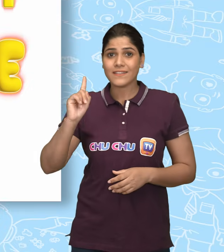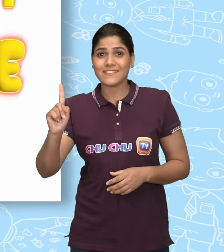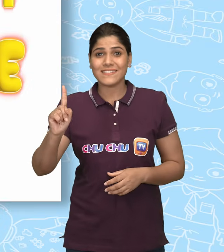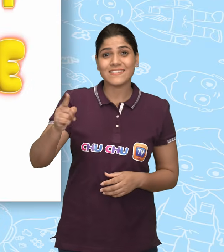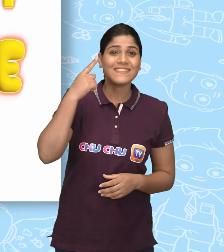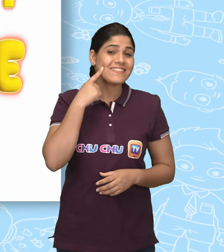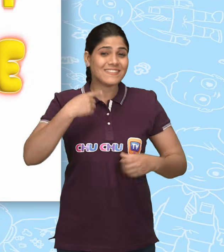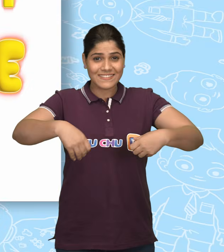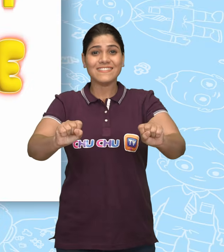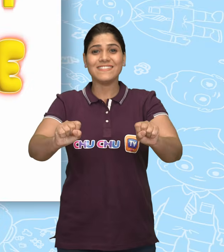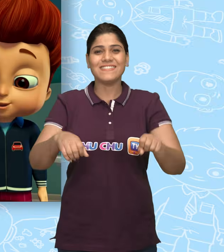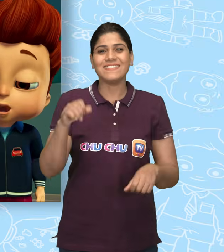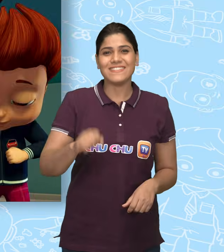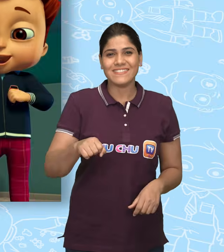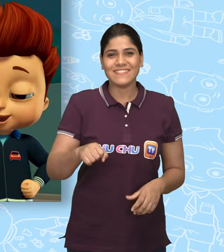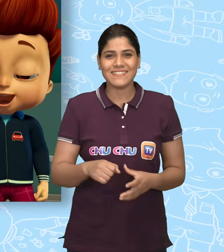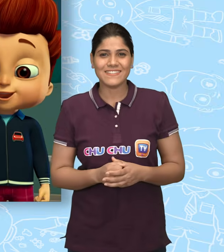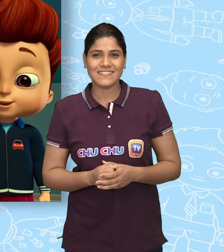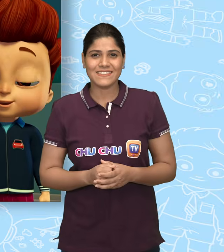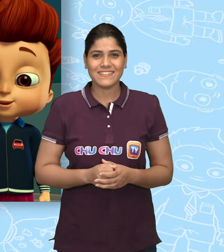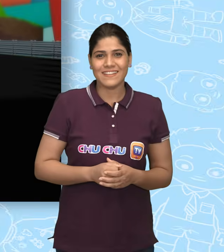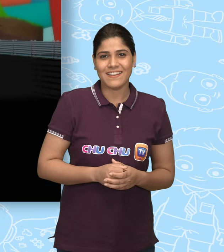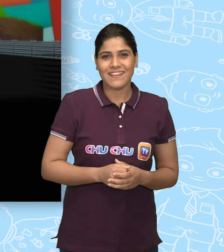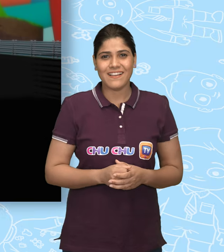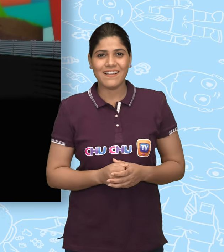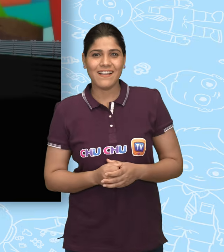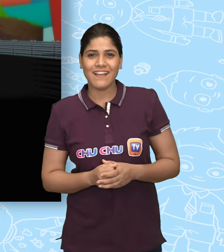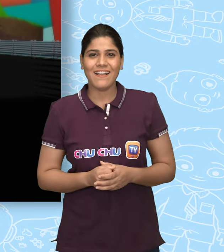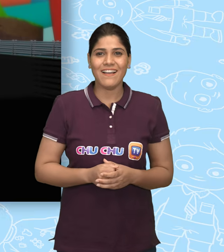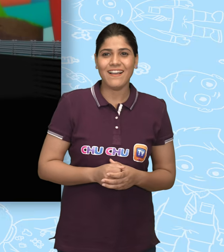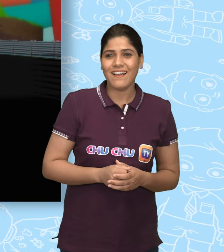ये तो है एक पीली बाइक। हाँ।